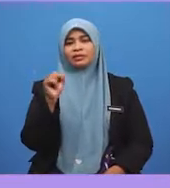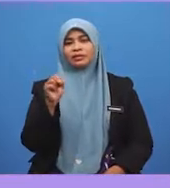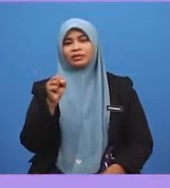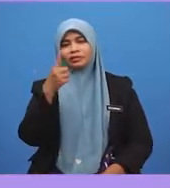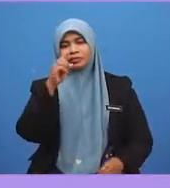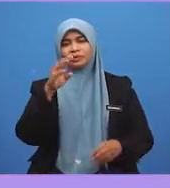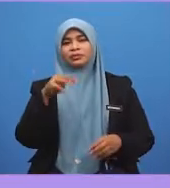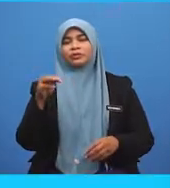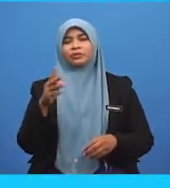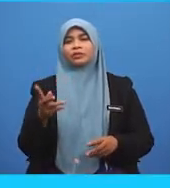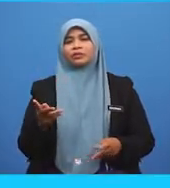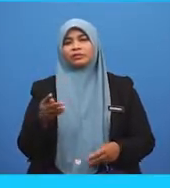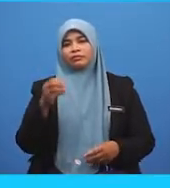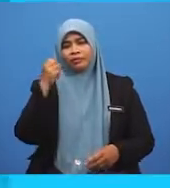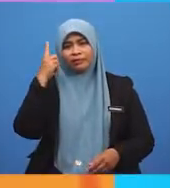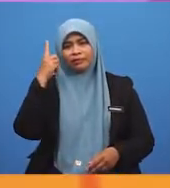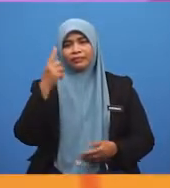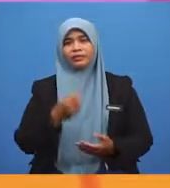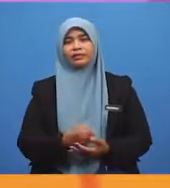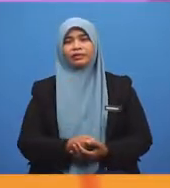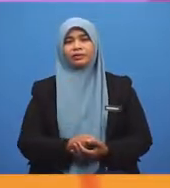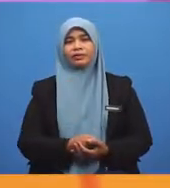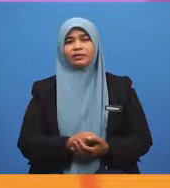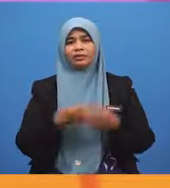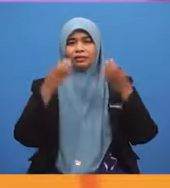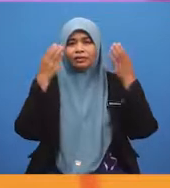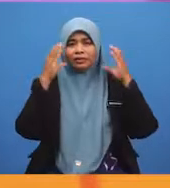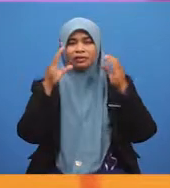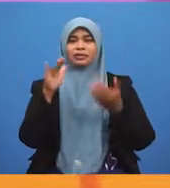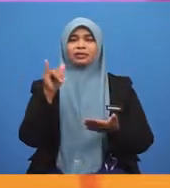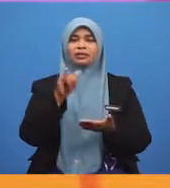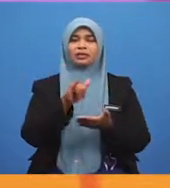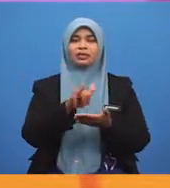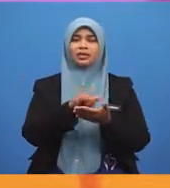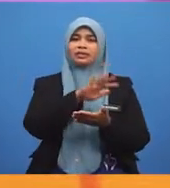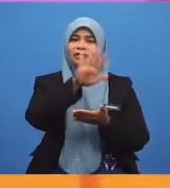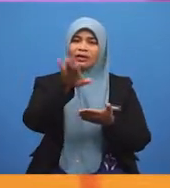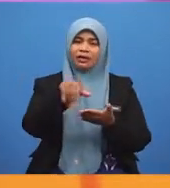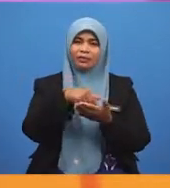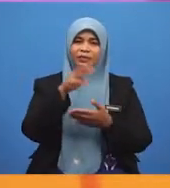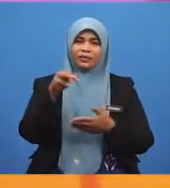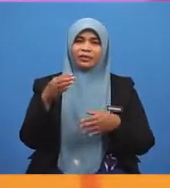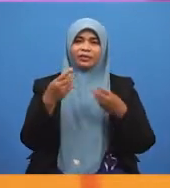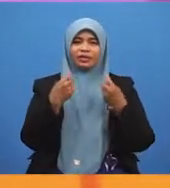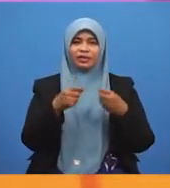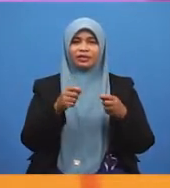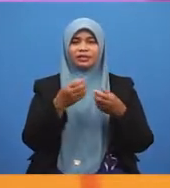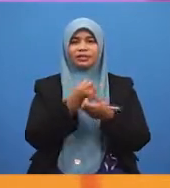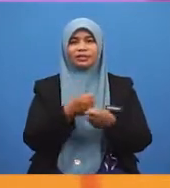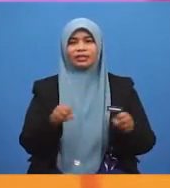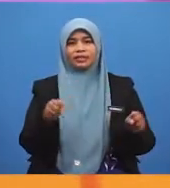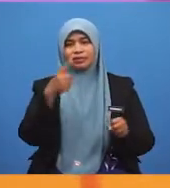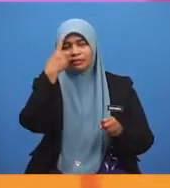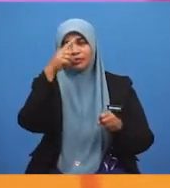kuasai dan fahami. Cikgu Red yakin semua murid telah bersedia untuk